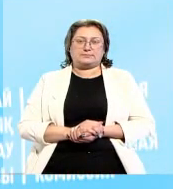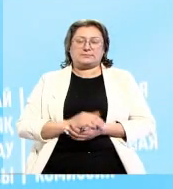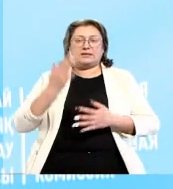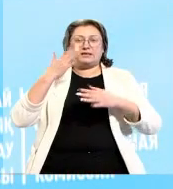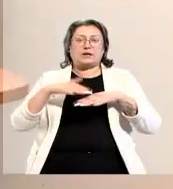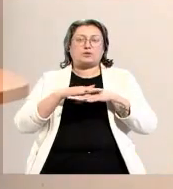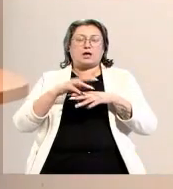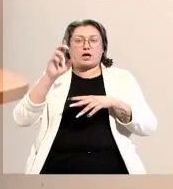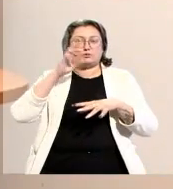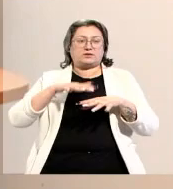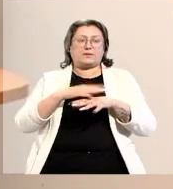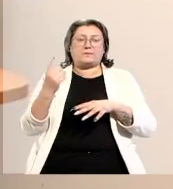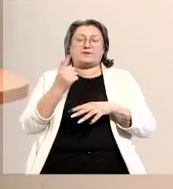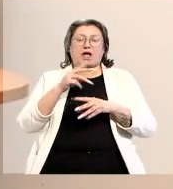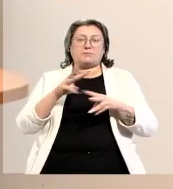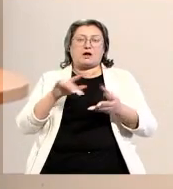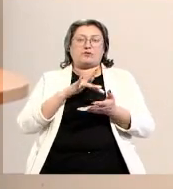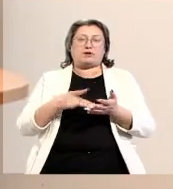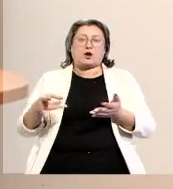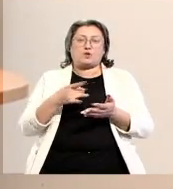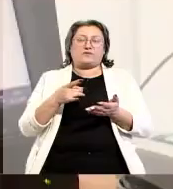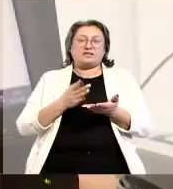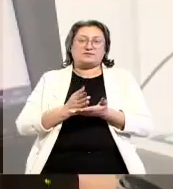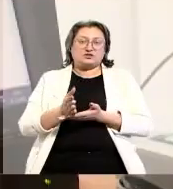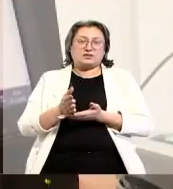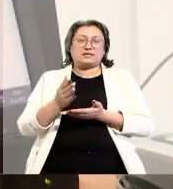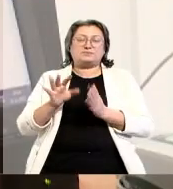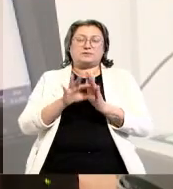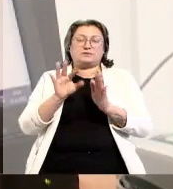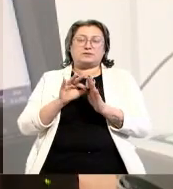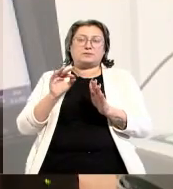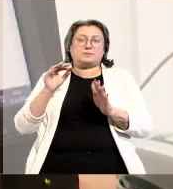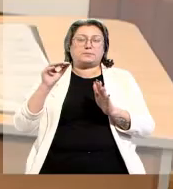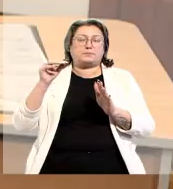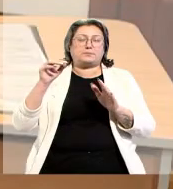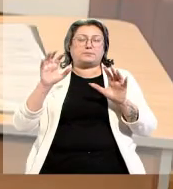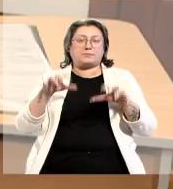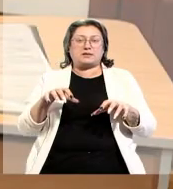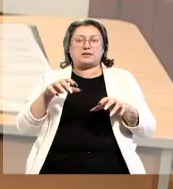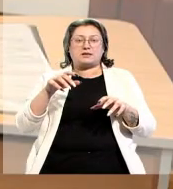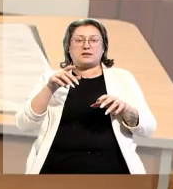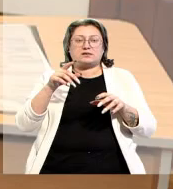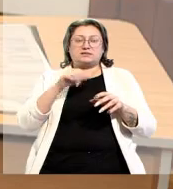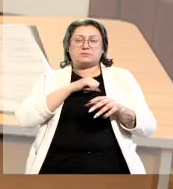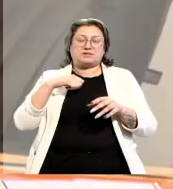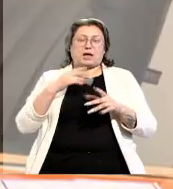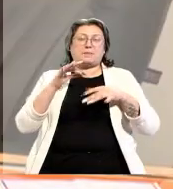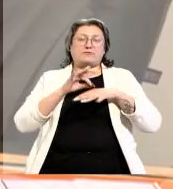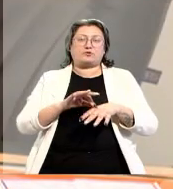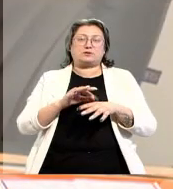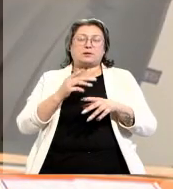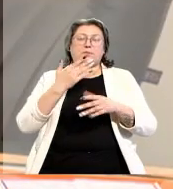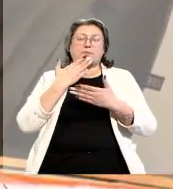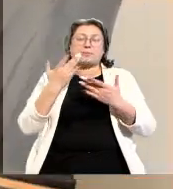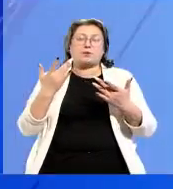Халық үніне құлақ асатын мемлекет, алғаш рет аудандық және облыстық маңызы бар қала әкімдерін халық өздері сайлай. Саяси науқанға дайындық